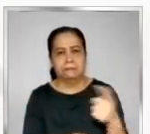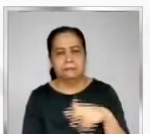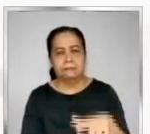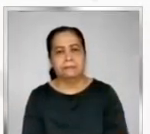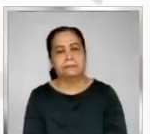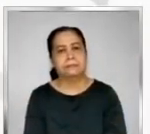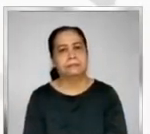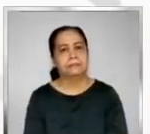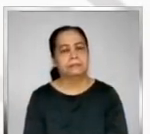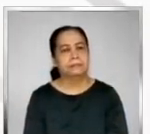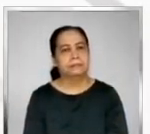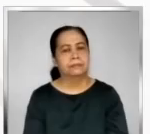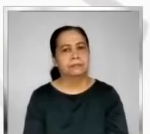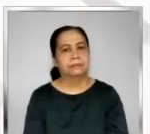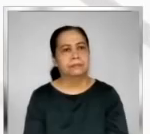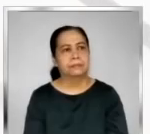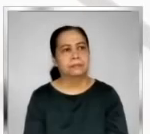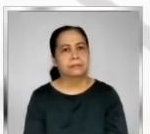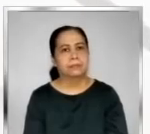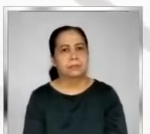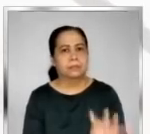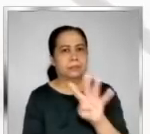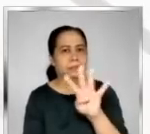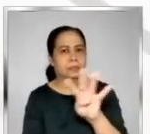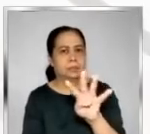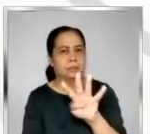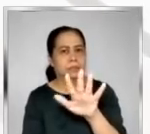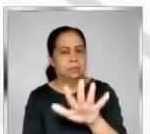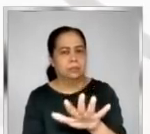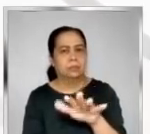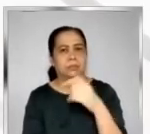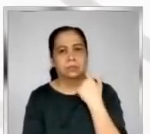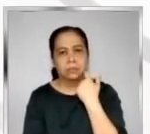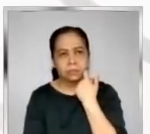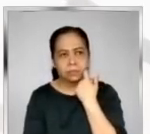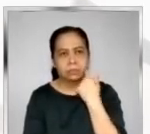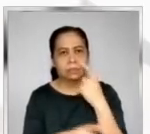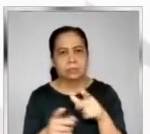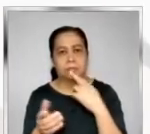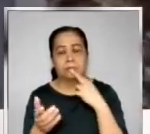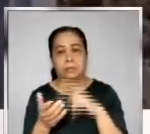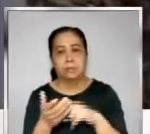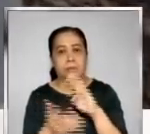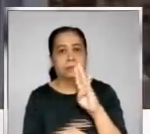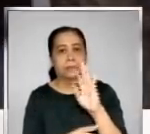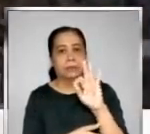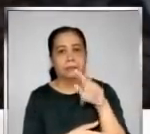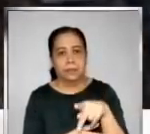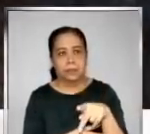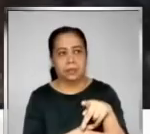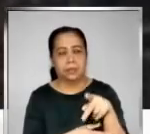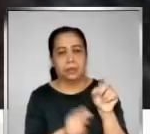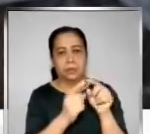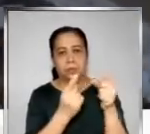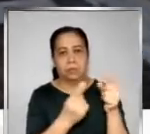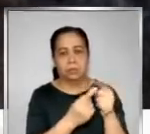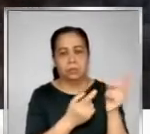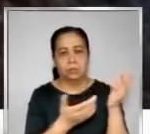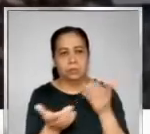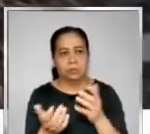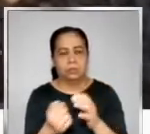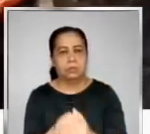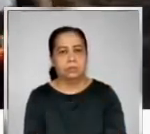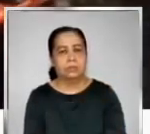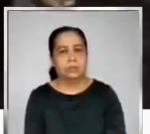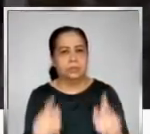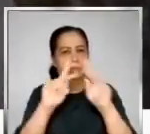kalagayan. Pasada lang 4 nga ng hapon, kanina in-report sa Bureau of Fire Protection na may ammonia leak sa planta. Agad naman